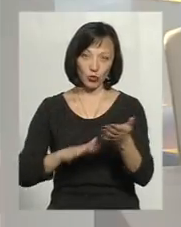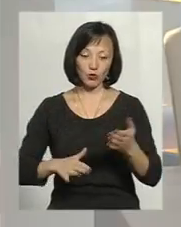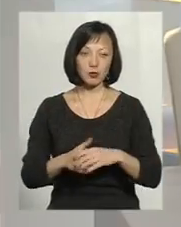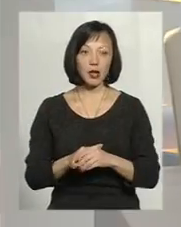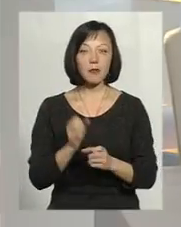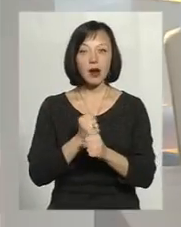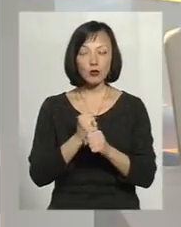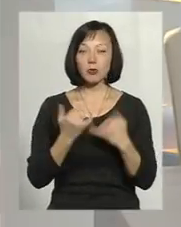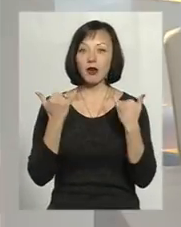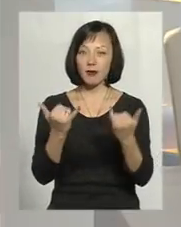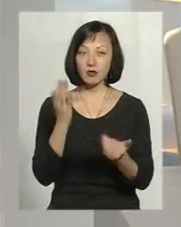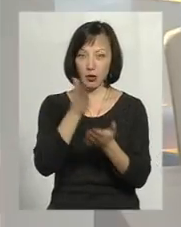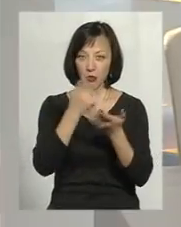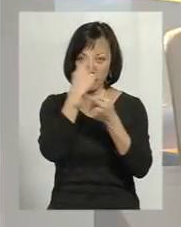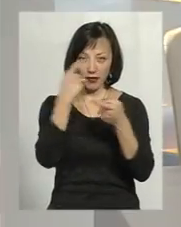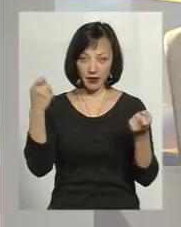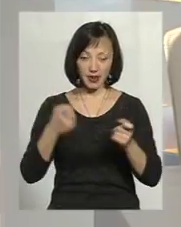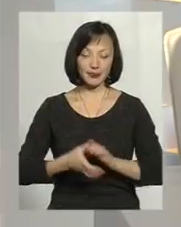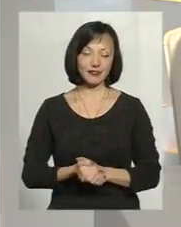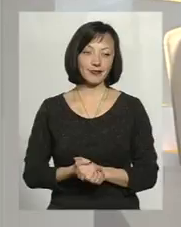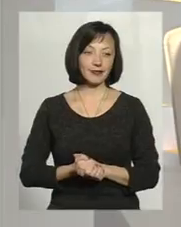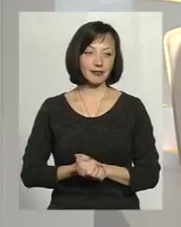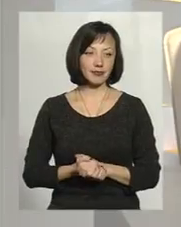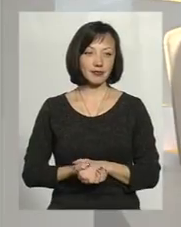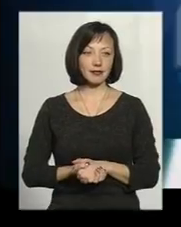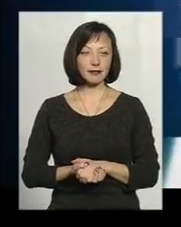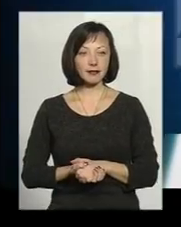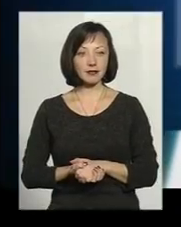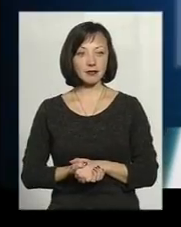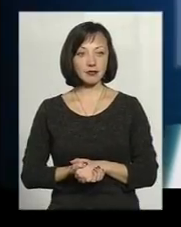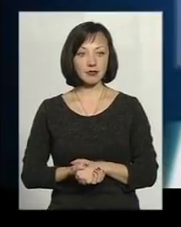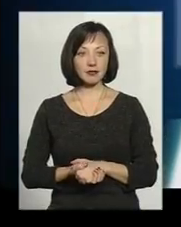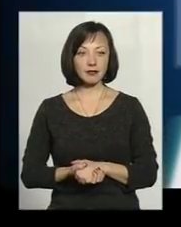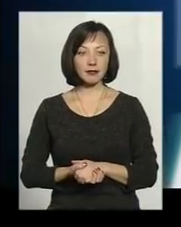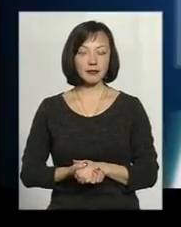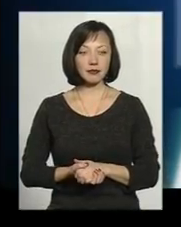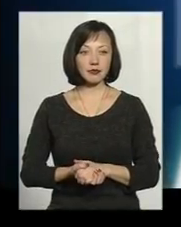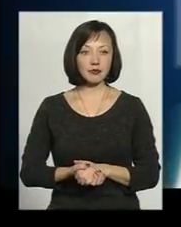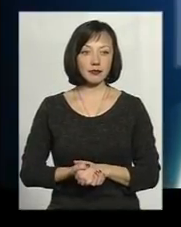Нагадуємо, працюємо для вас у прямому ефірі 61-90-60.